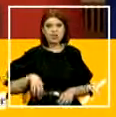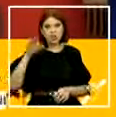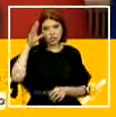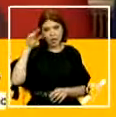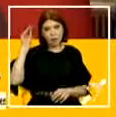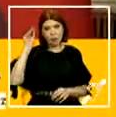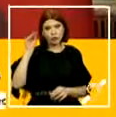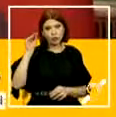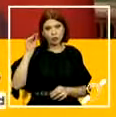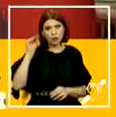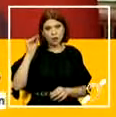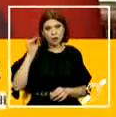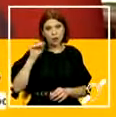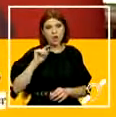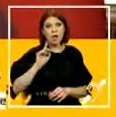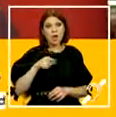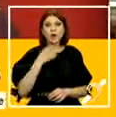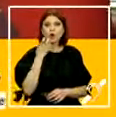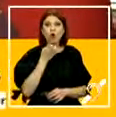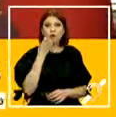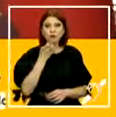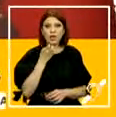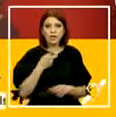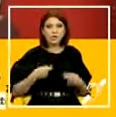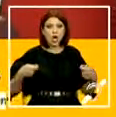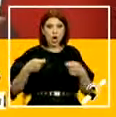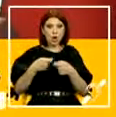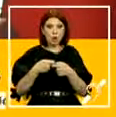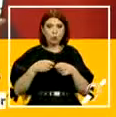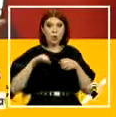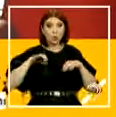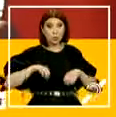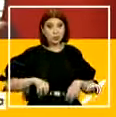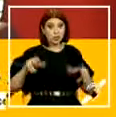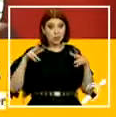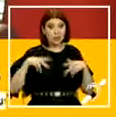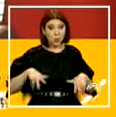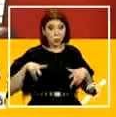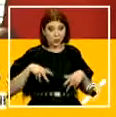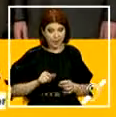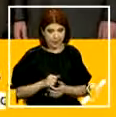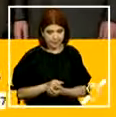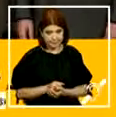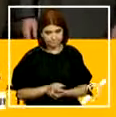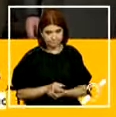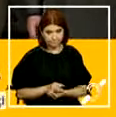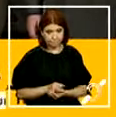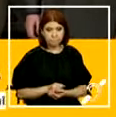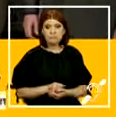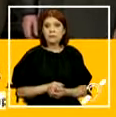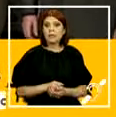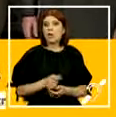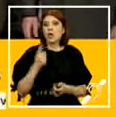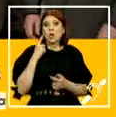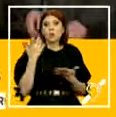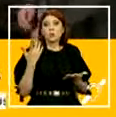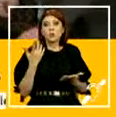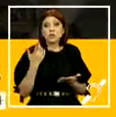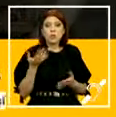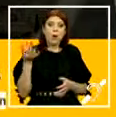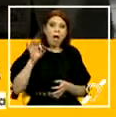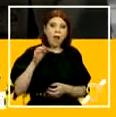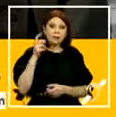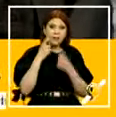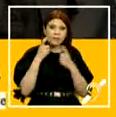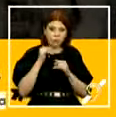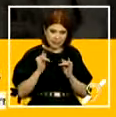Moldova, Maia Sandu, va avea o conferință comună cu președintele Ucrainei, Volodymyr Zelensky. Deocamdată nu se cunosc alte